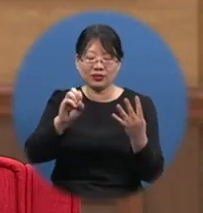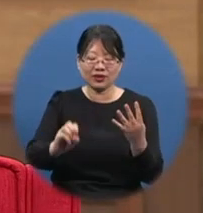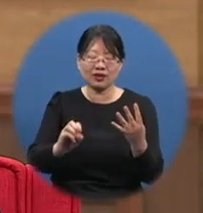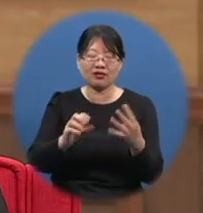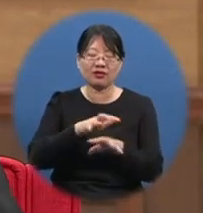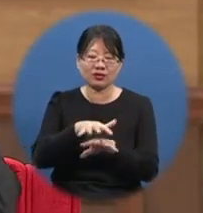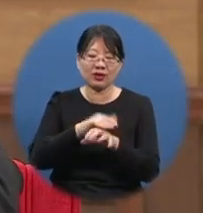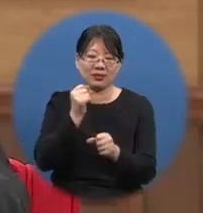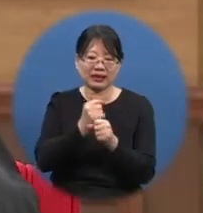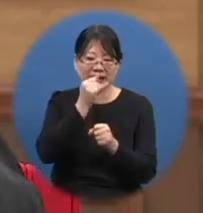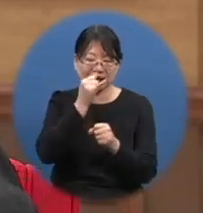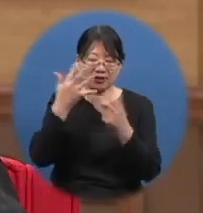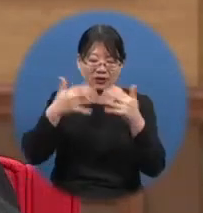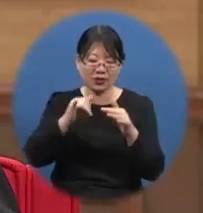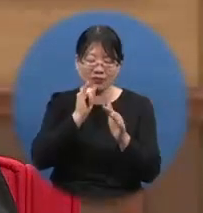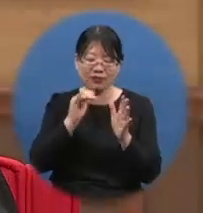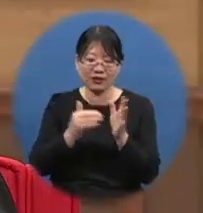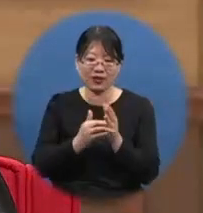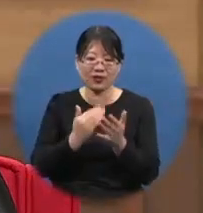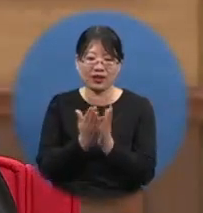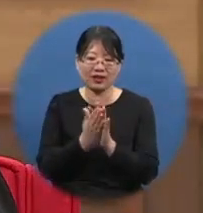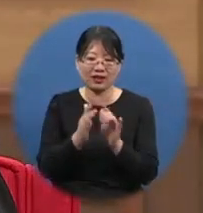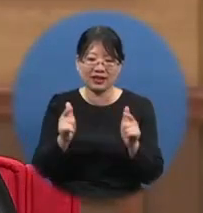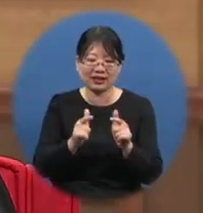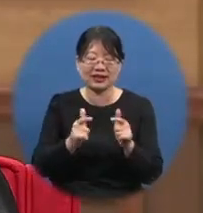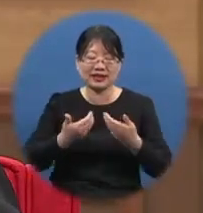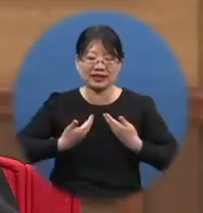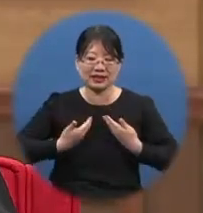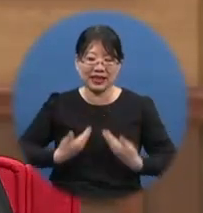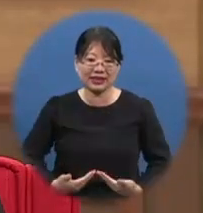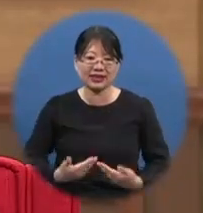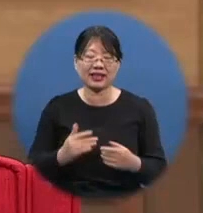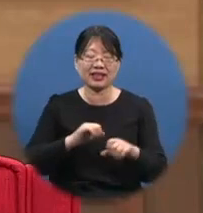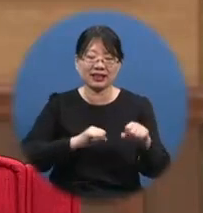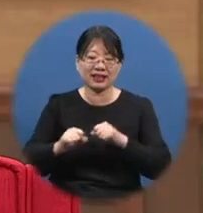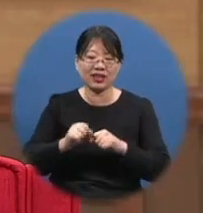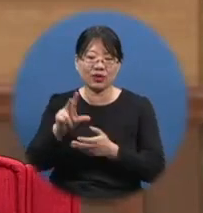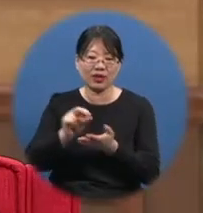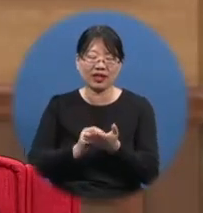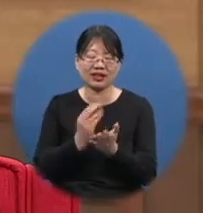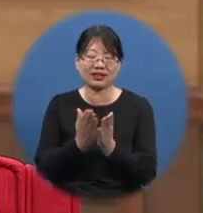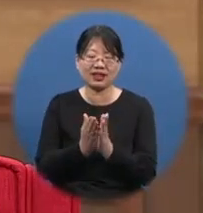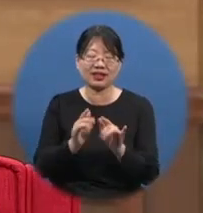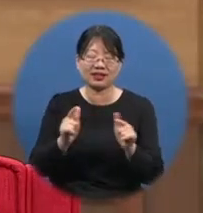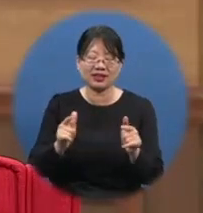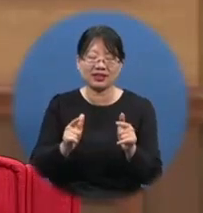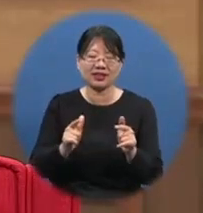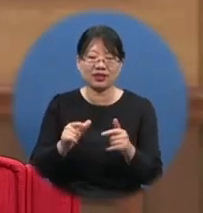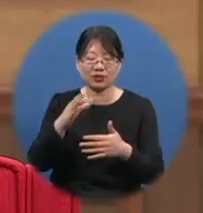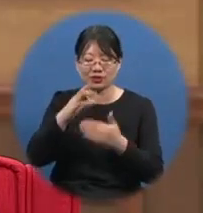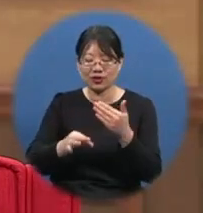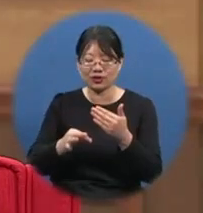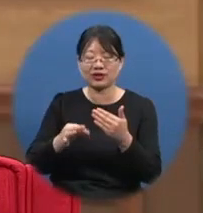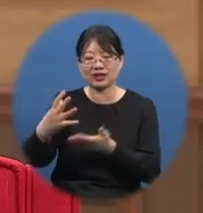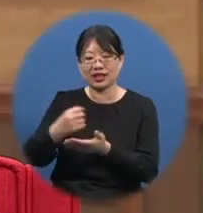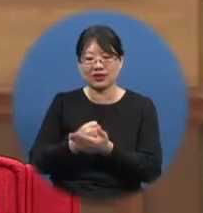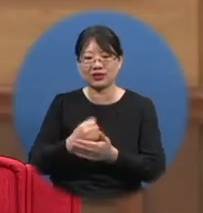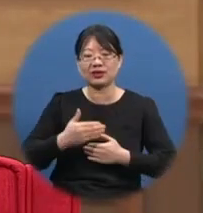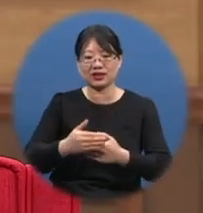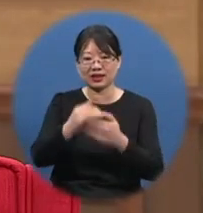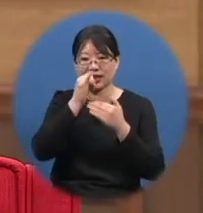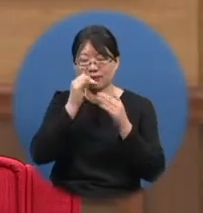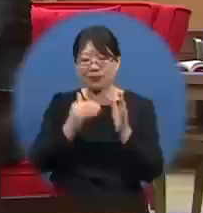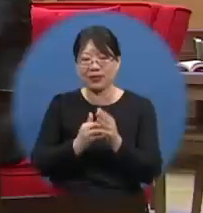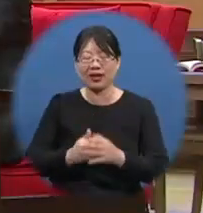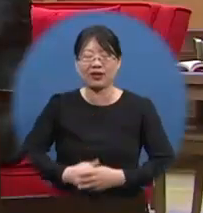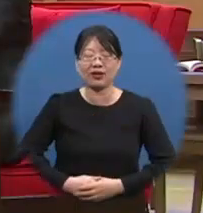요소가 되고 그 밑에 이제 여러 가지 이제 잔잔잔잔한 예, 실행 예. 과제들이 예. 우선 순위를 가지고 이렇게